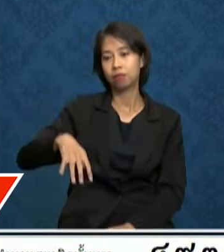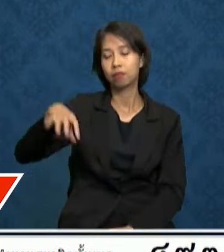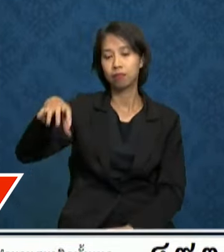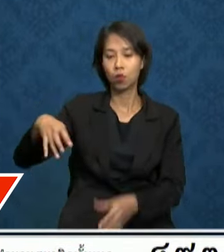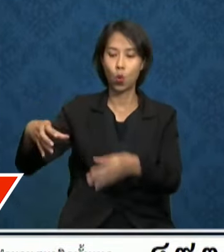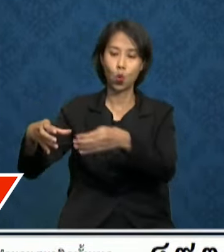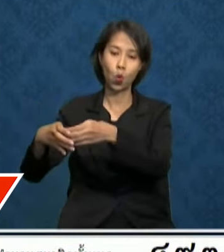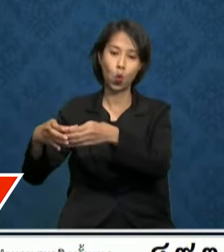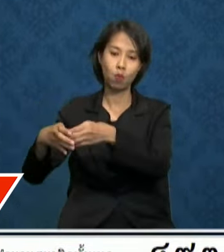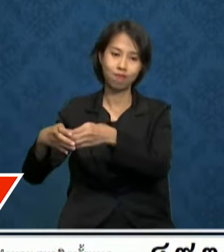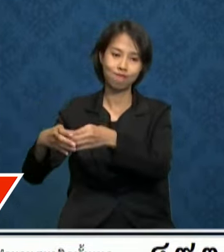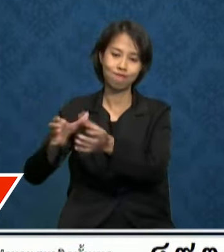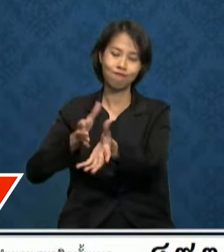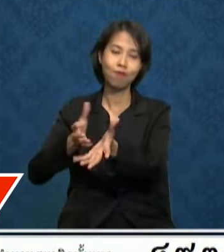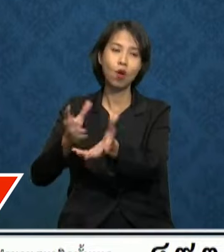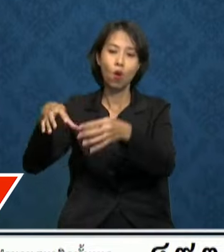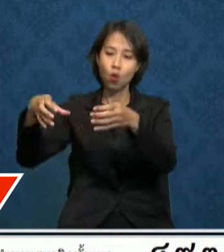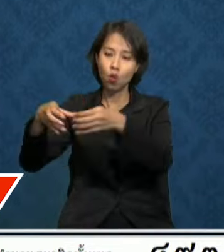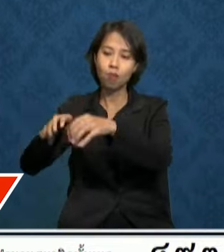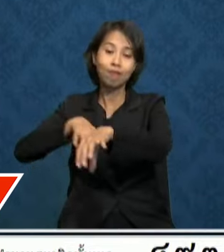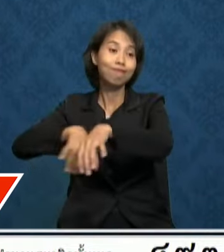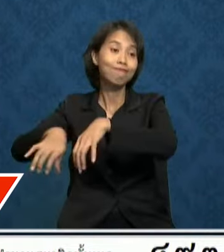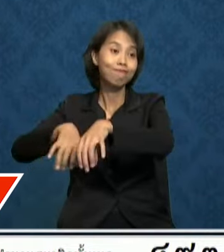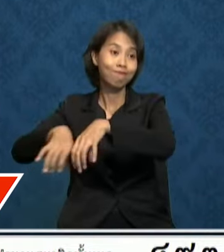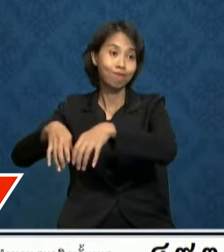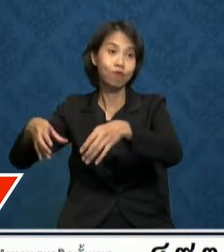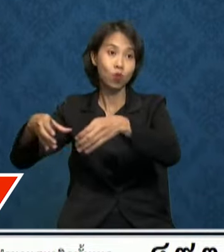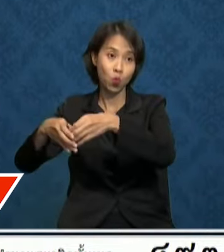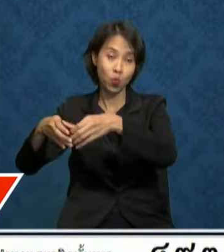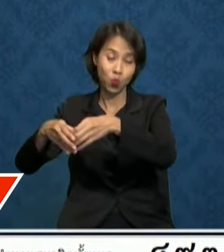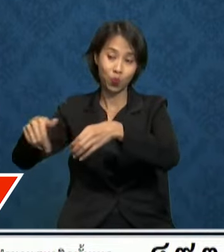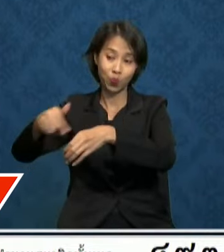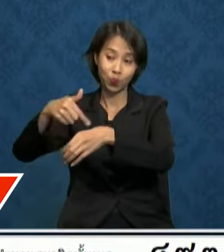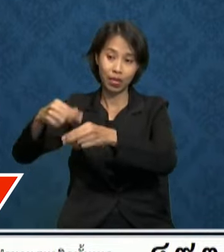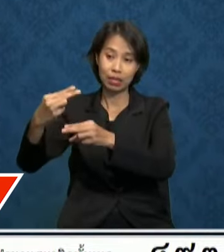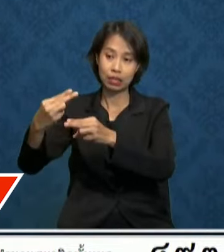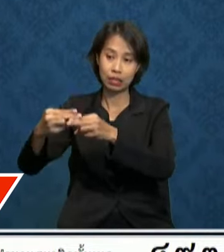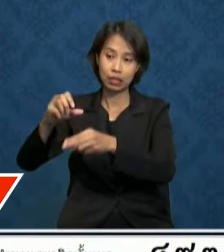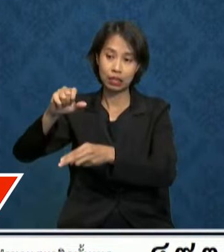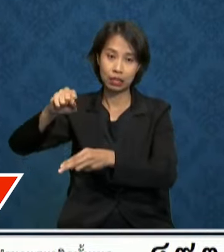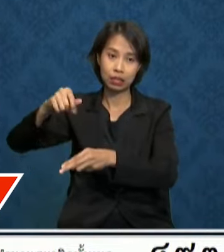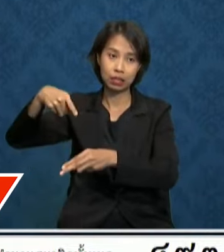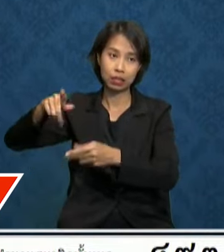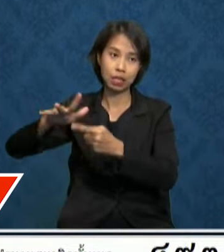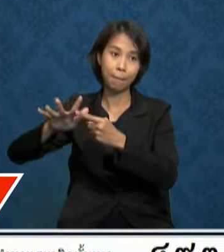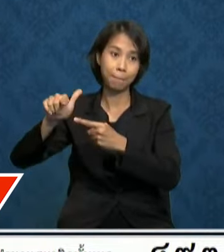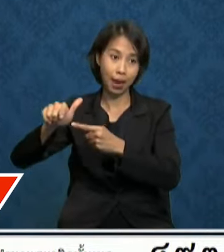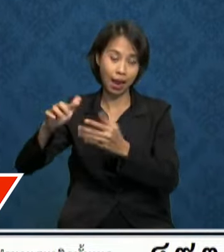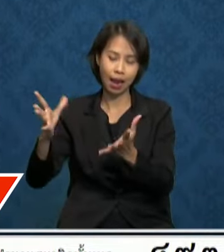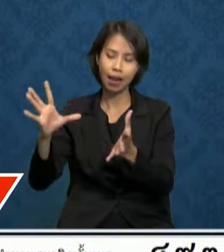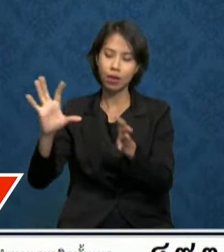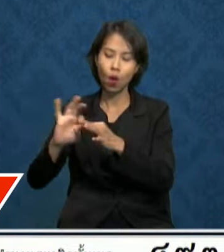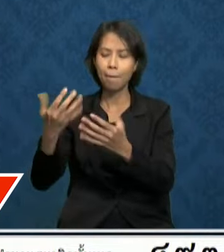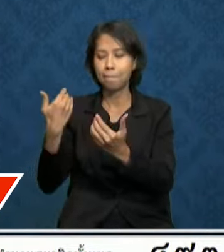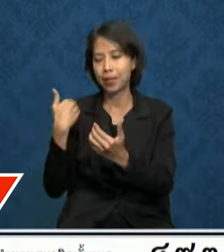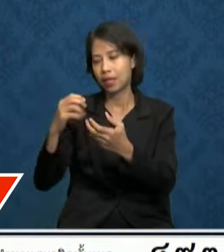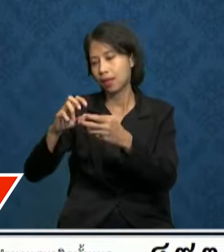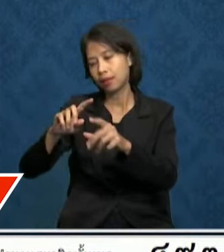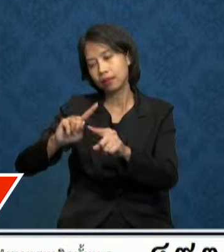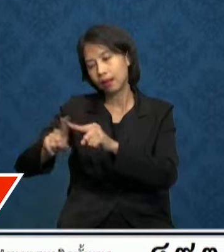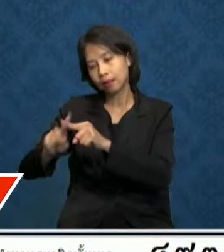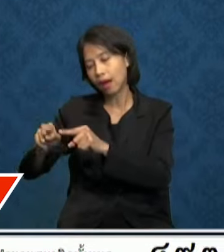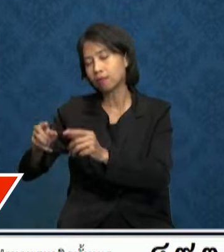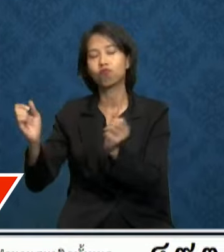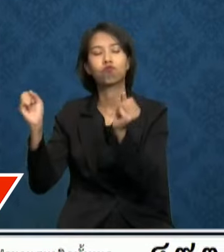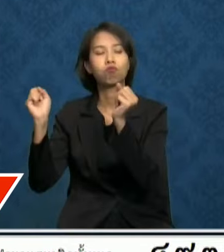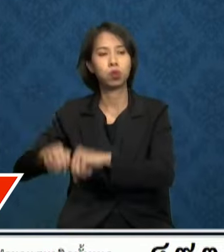ผู้บริหารอยู่กลุ่มนึงก็จะเป็นที่มีชื่อว่าสภากลาโหมมีหน้าที่ในการลงมติเกี่ยวกับเรื่องต่างๆที่เกี่ยวข้องกับการบริหารราช